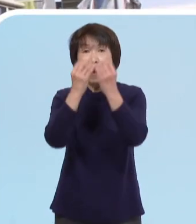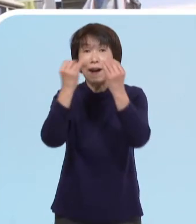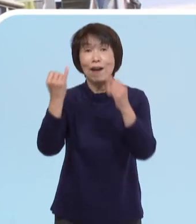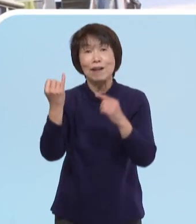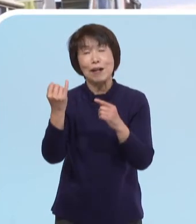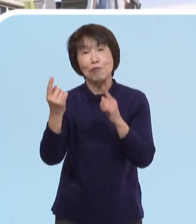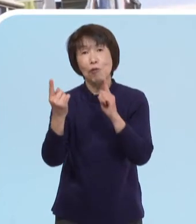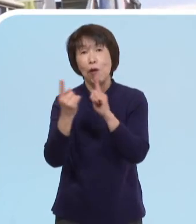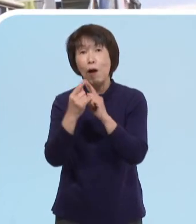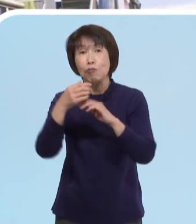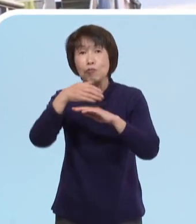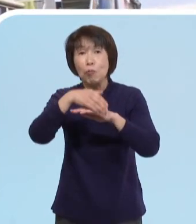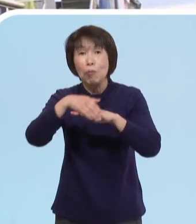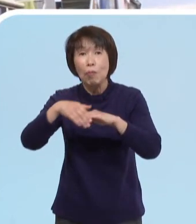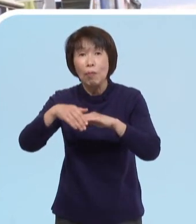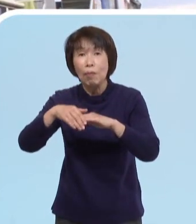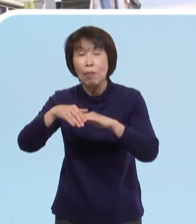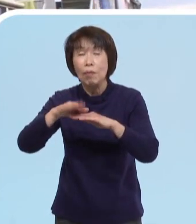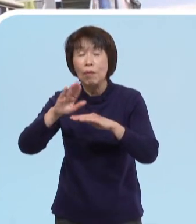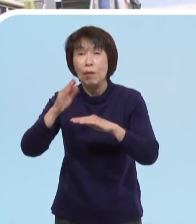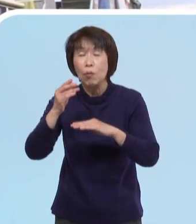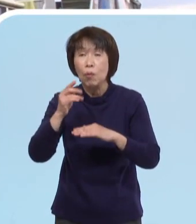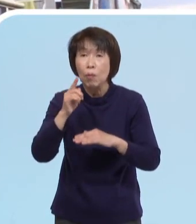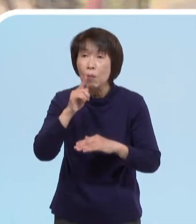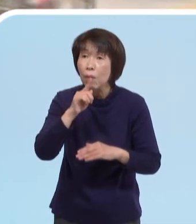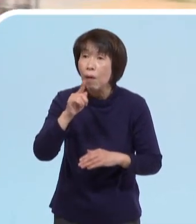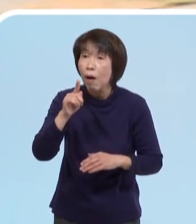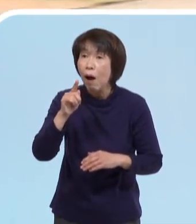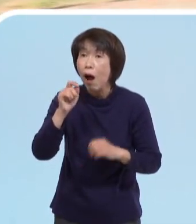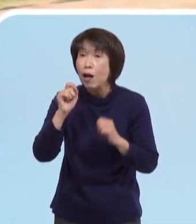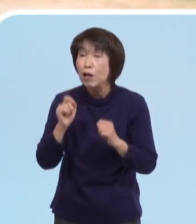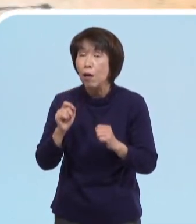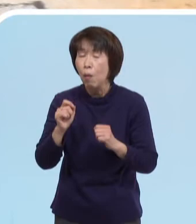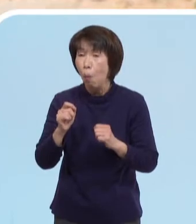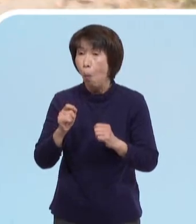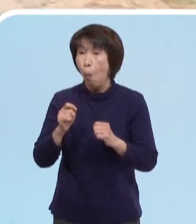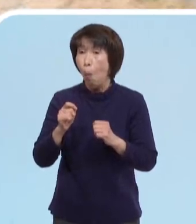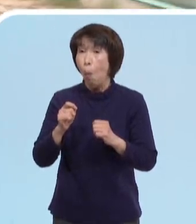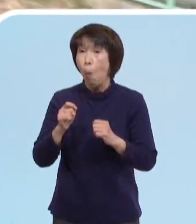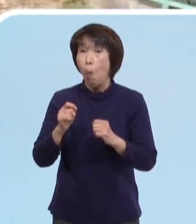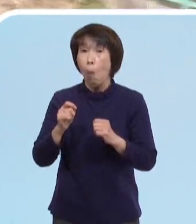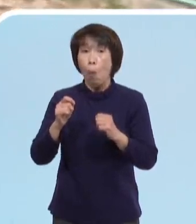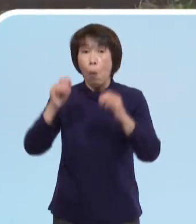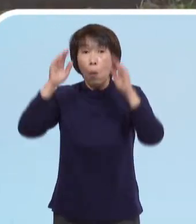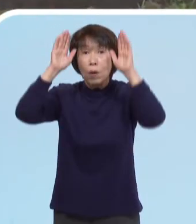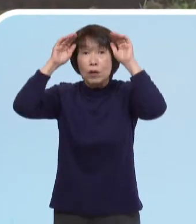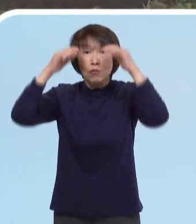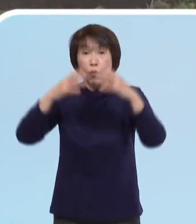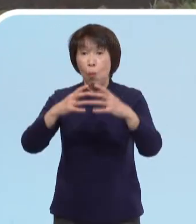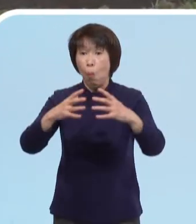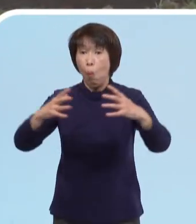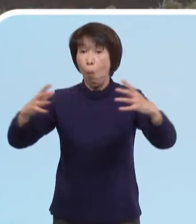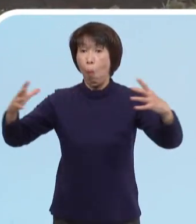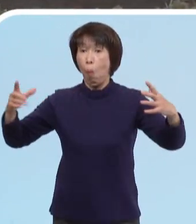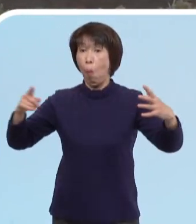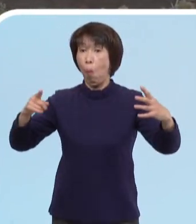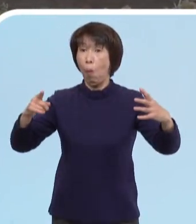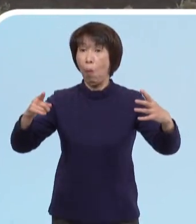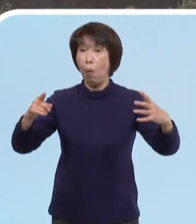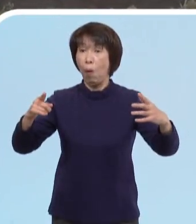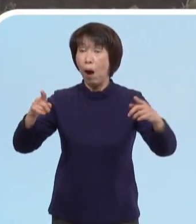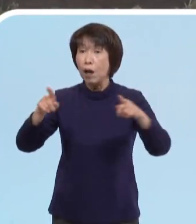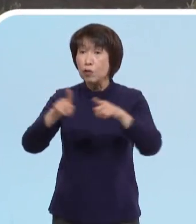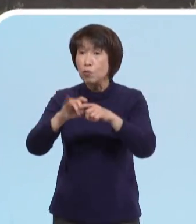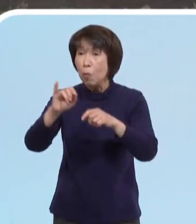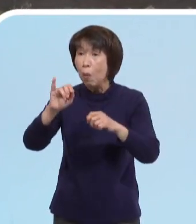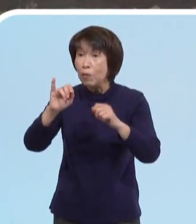きさんと待ち合わせをしてるんですけども、あそこですかね。すごい、めっちゃ大きいワンちゃんと一緒